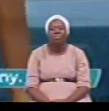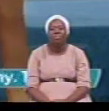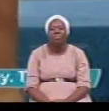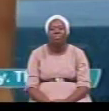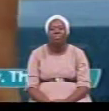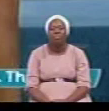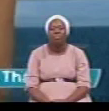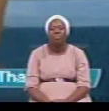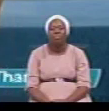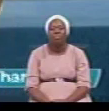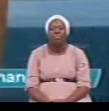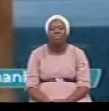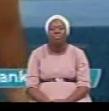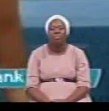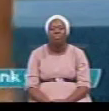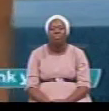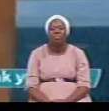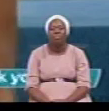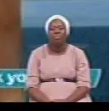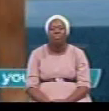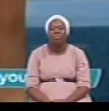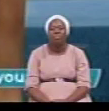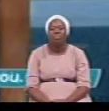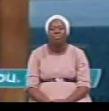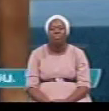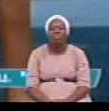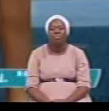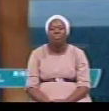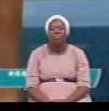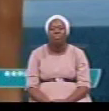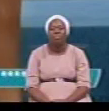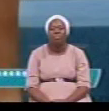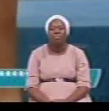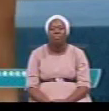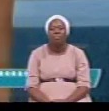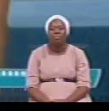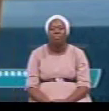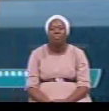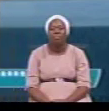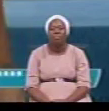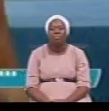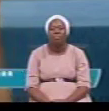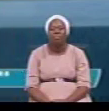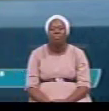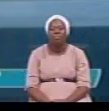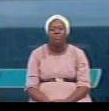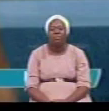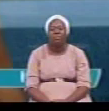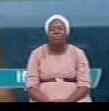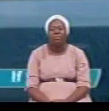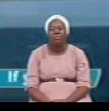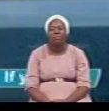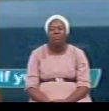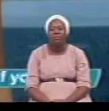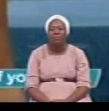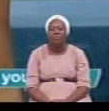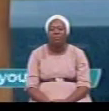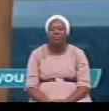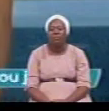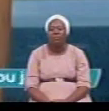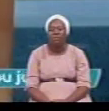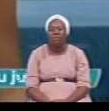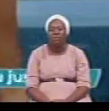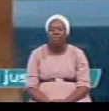pepa sofa haba nkashafta wai mabambo kuenda na ina najimwelesa busheba dianga baende na kutina afiruwa kuenda.